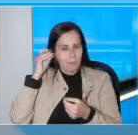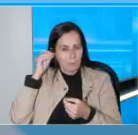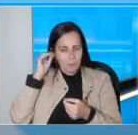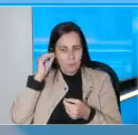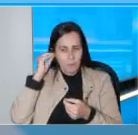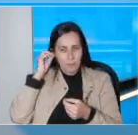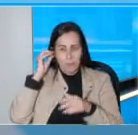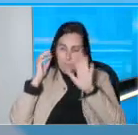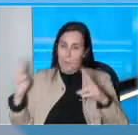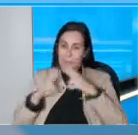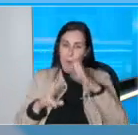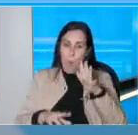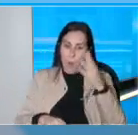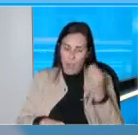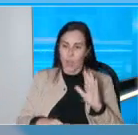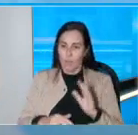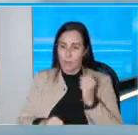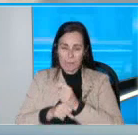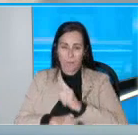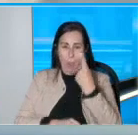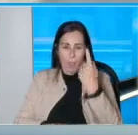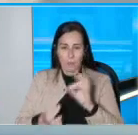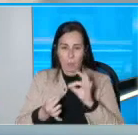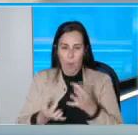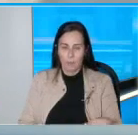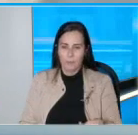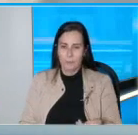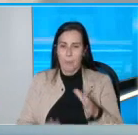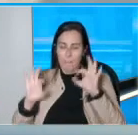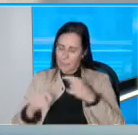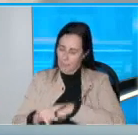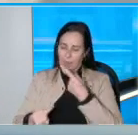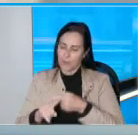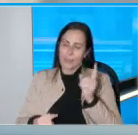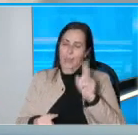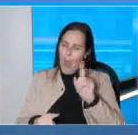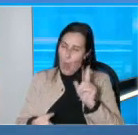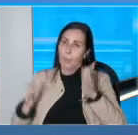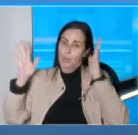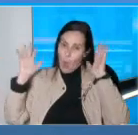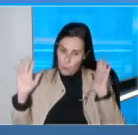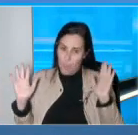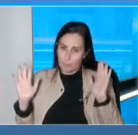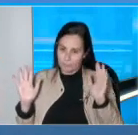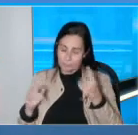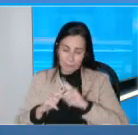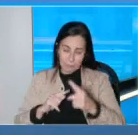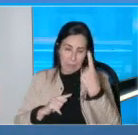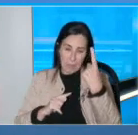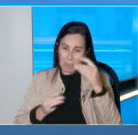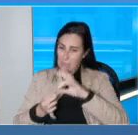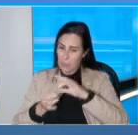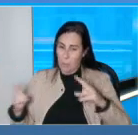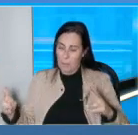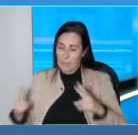כל כך טוב. הפקיע רק נכון, גול אחד נראה, נכון? בוא נגיד, מסי עד עכשיו זה לא מי יודע מה בליגה, עם שער אחד בליגה